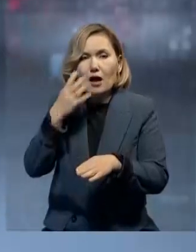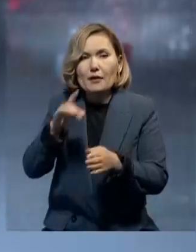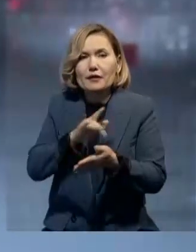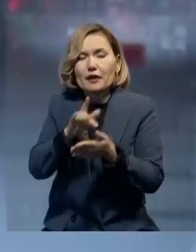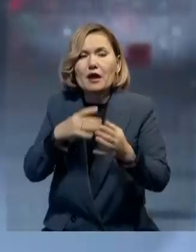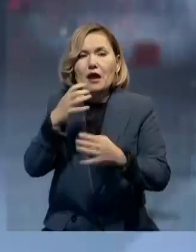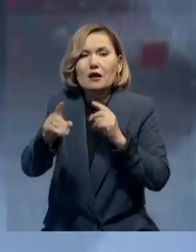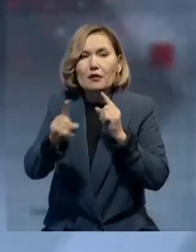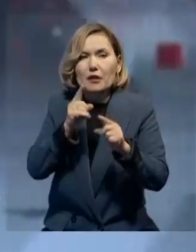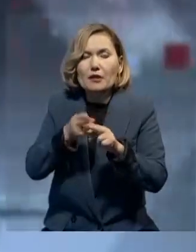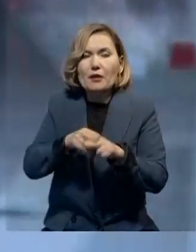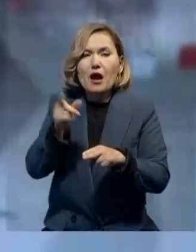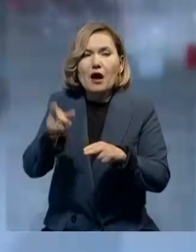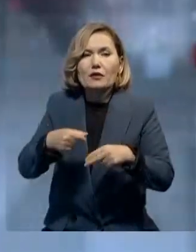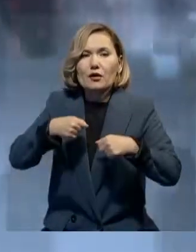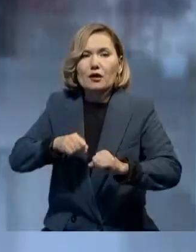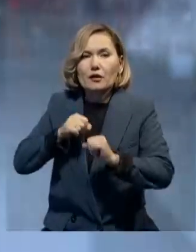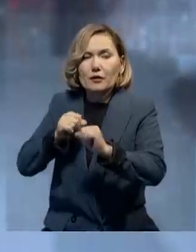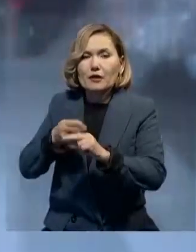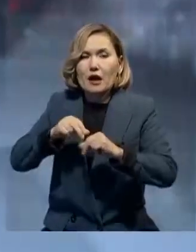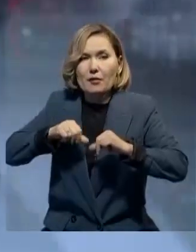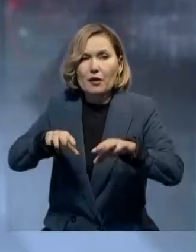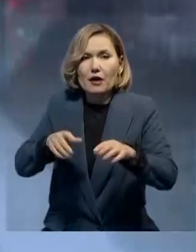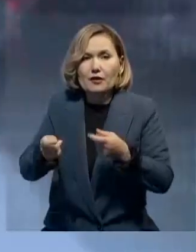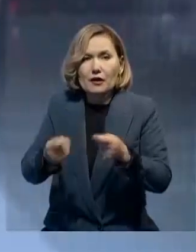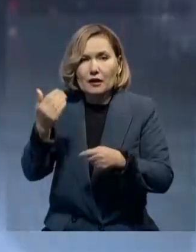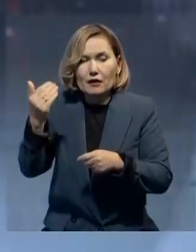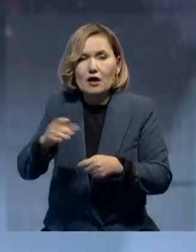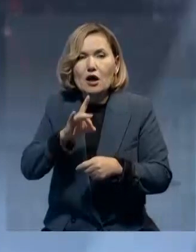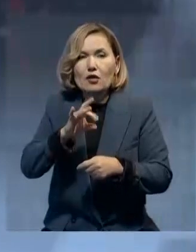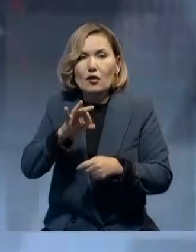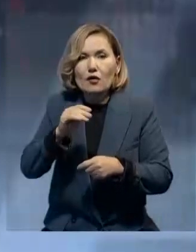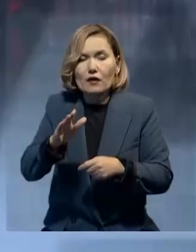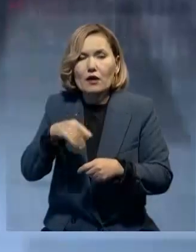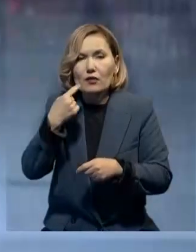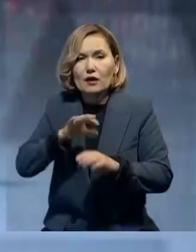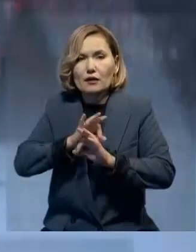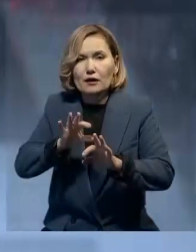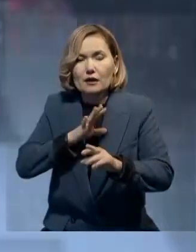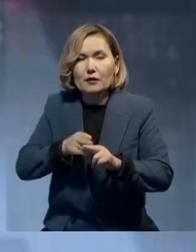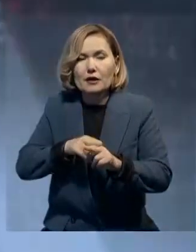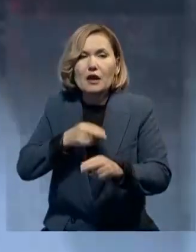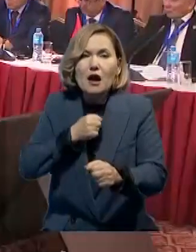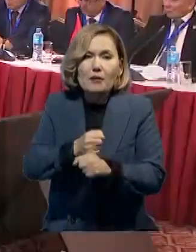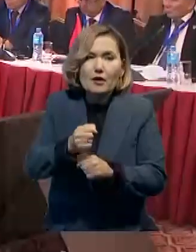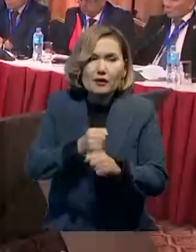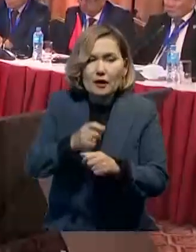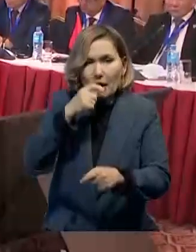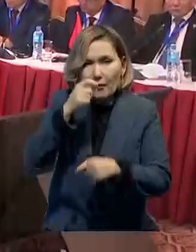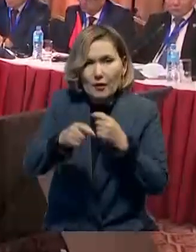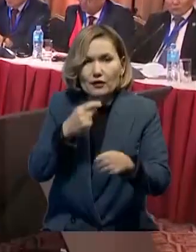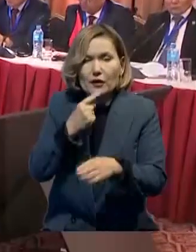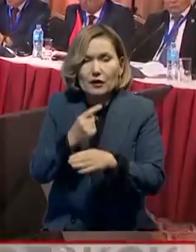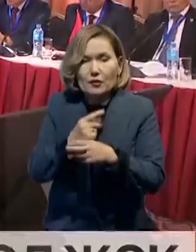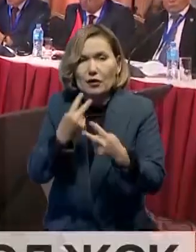өткен халықаралық конференцияда адам құқықтары жөніндегі комиссияның төрағасы Игорь Рогов осылай деді. Қатыгездікпен азаптауға тыйым